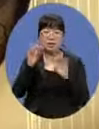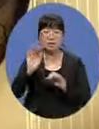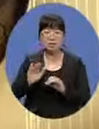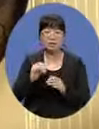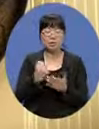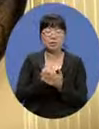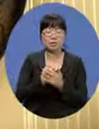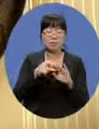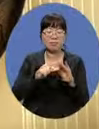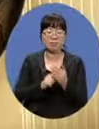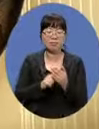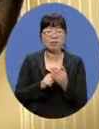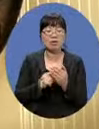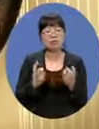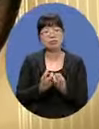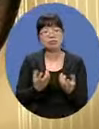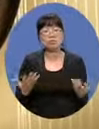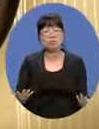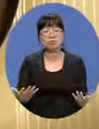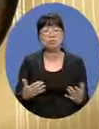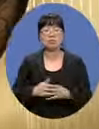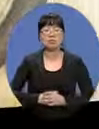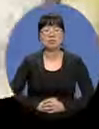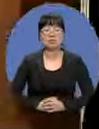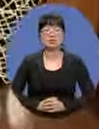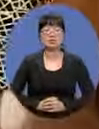서운한 마음은 어쩔 수가 없나 봐요.